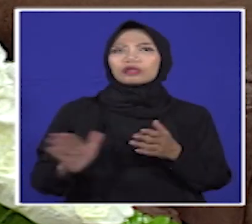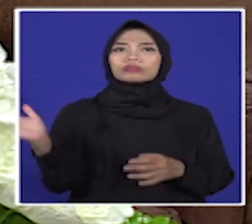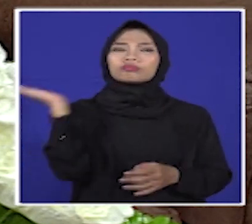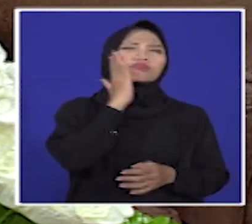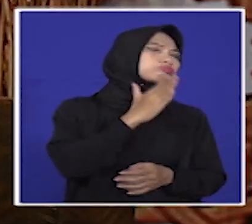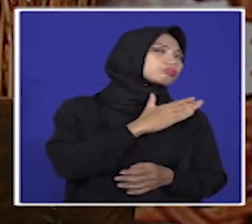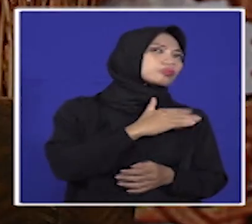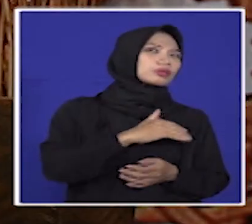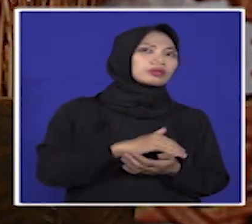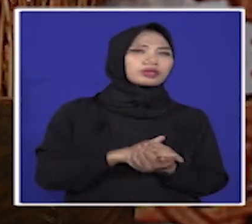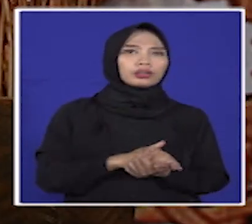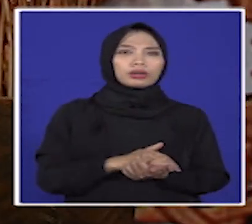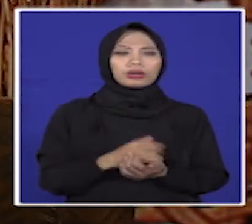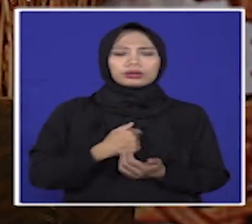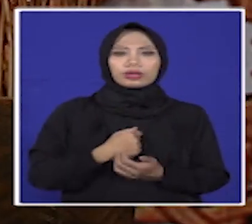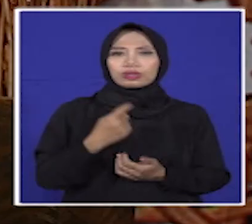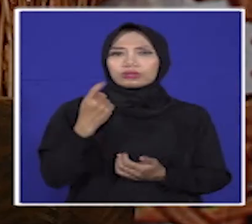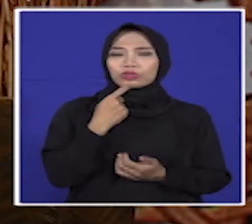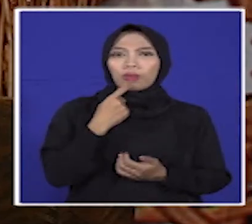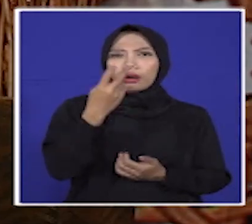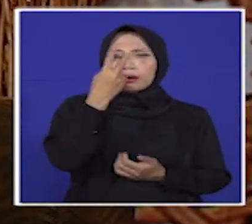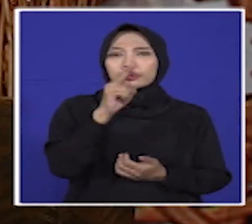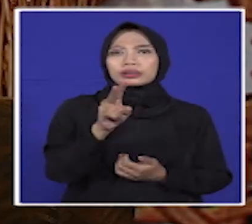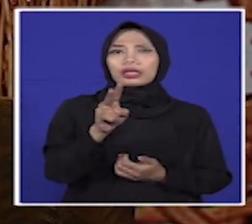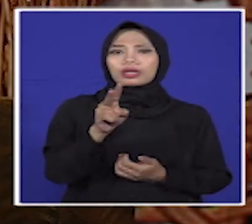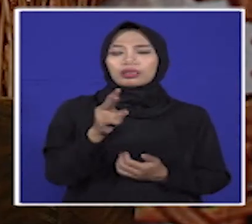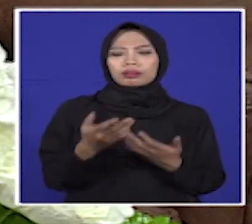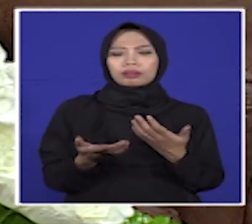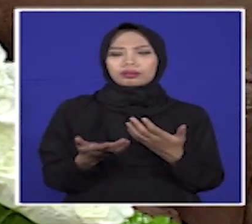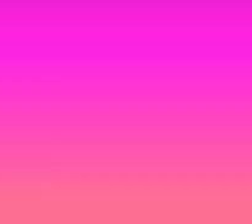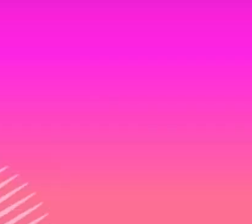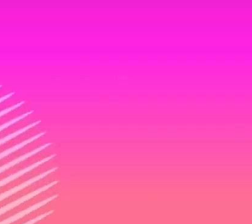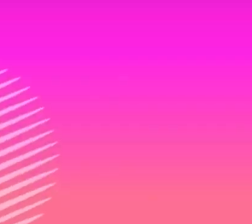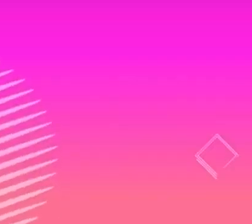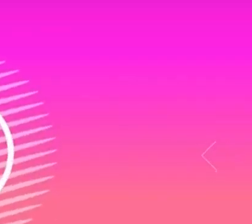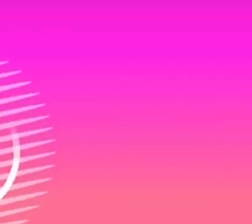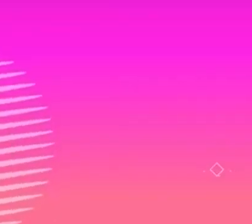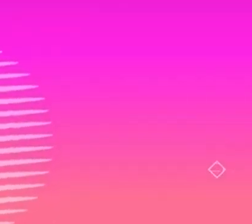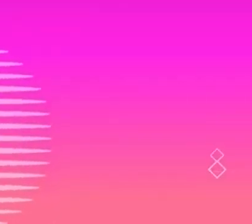Ya saya coba percaya dengan omongannya karena saya takut. Okay.